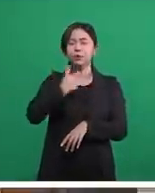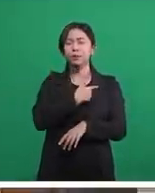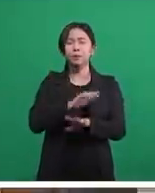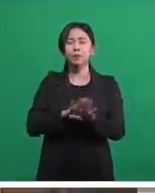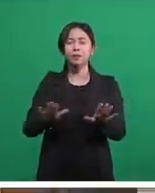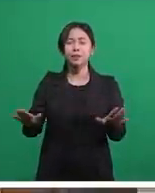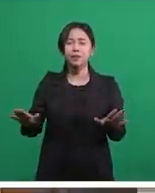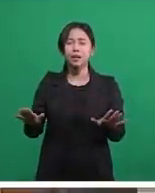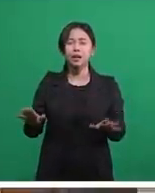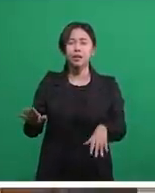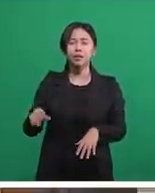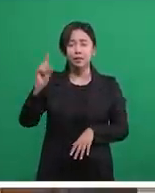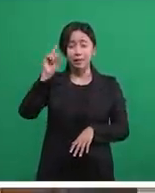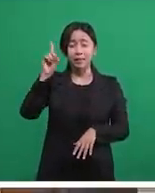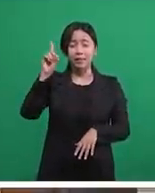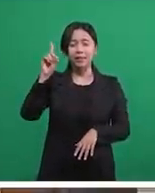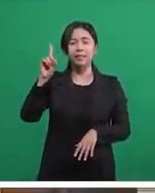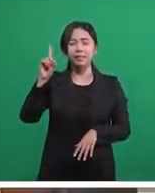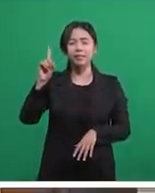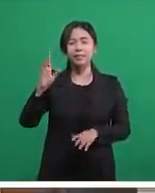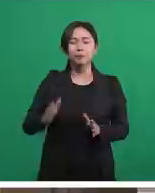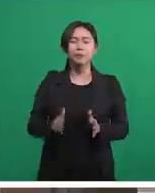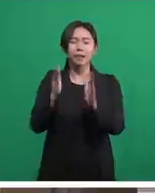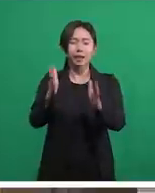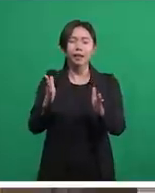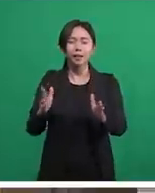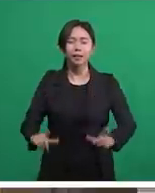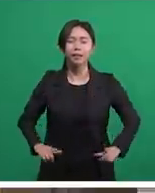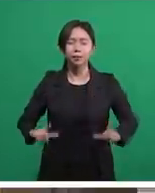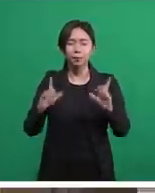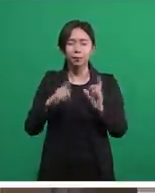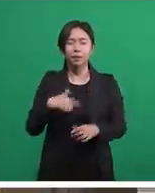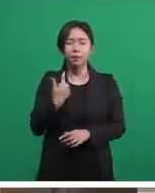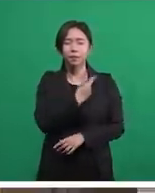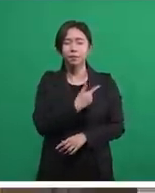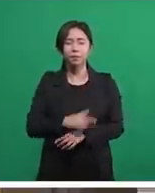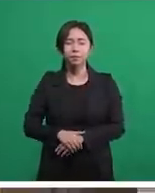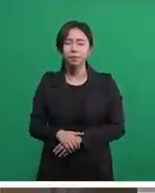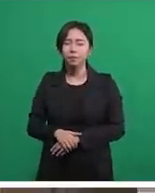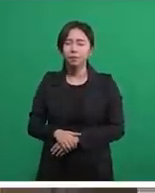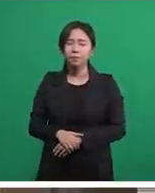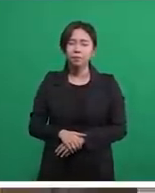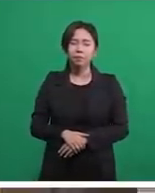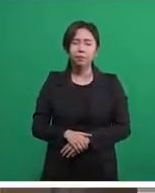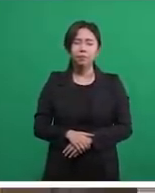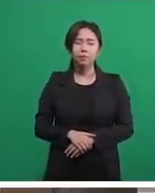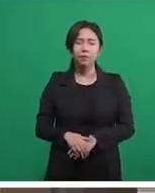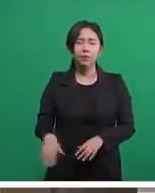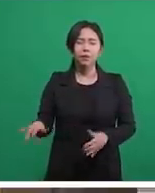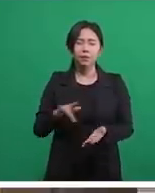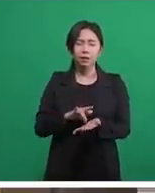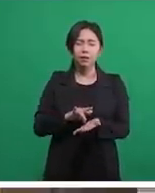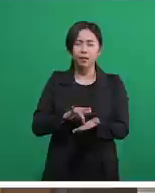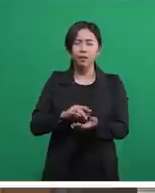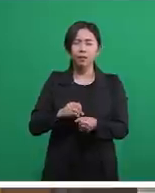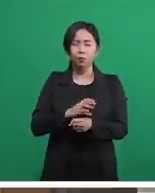tidak akan dibiarkan sendiri menjalani peziarahan hidup kami, secara khusus di